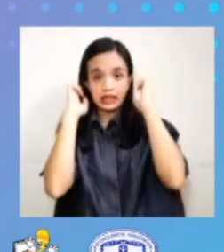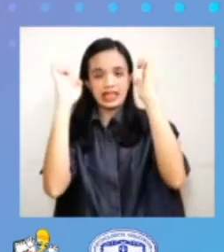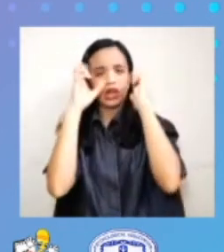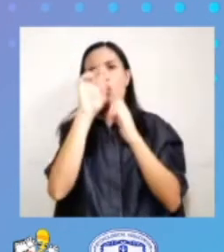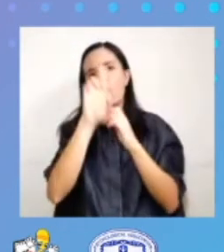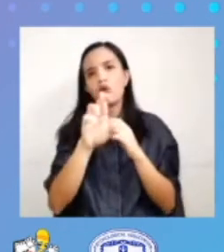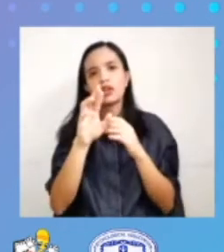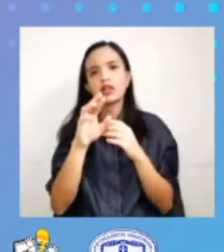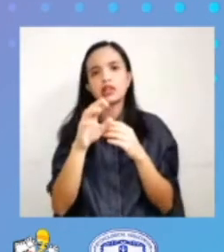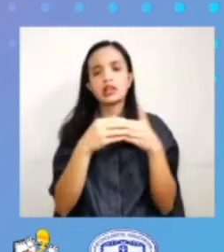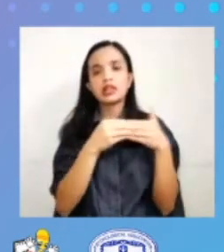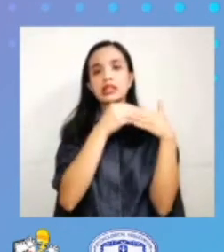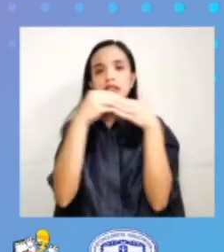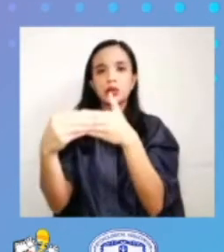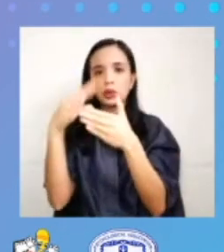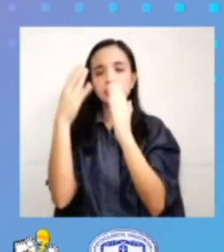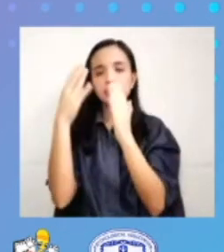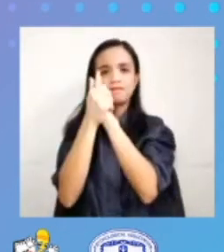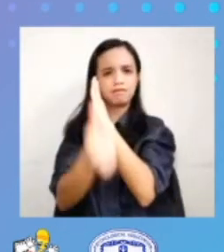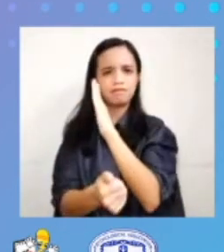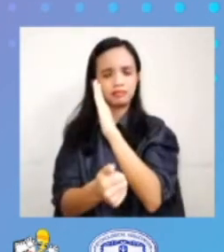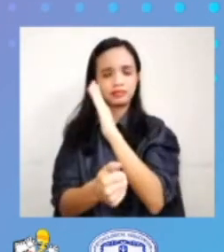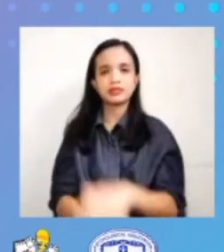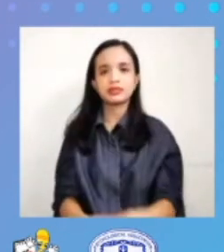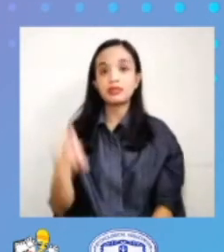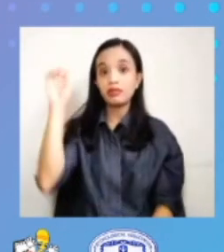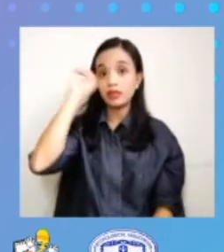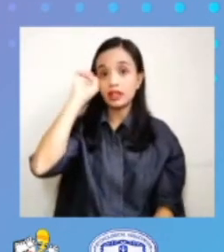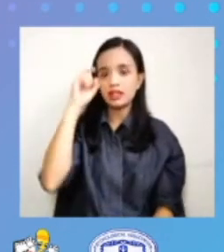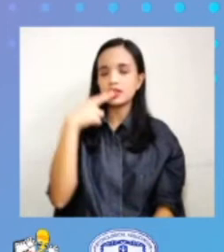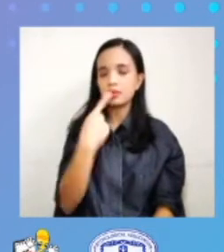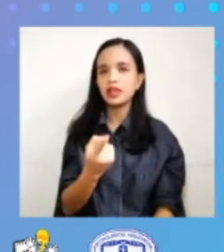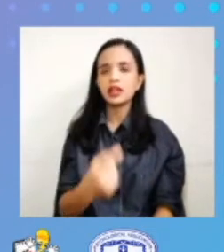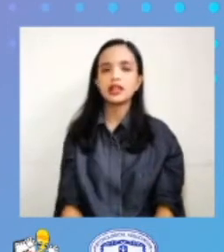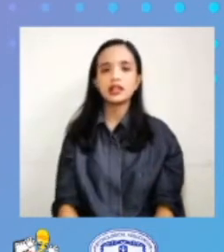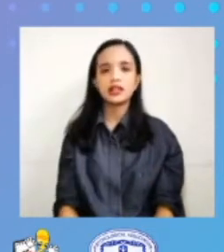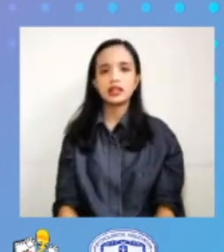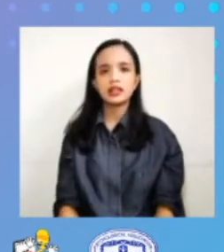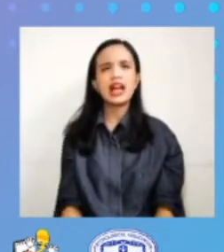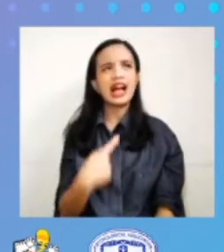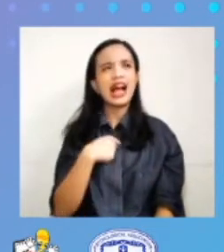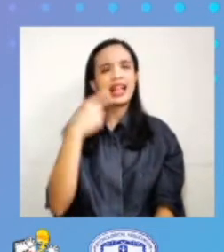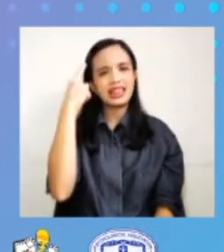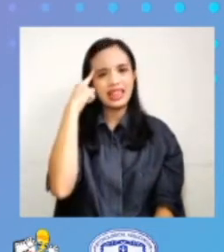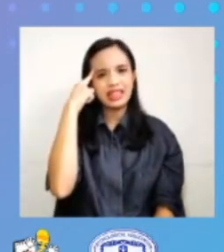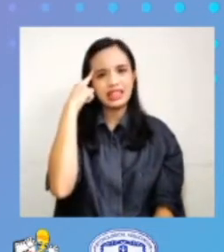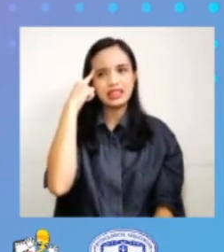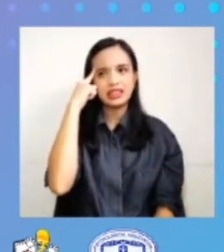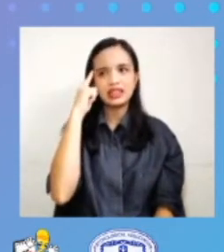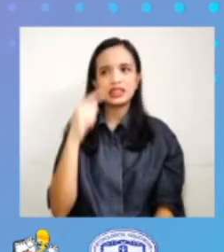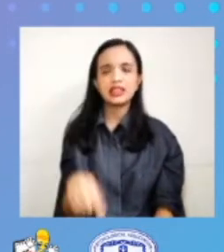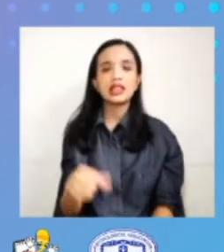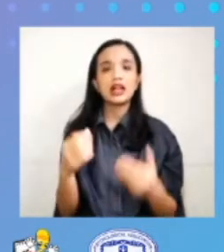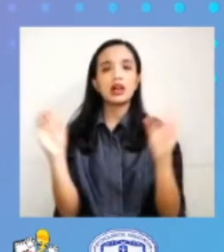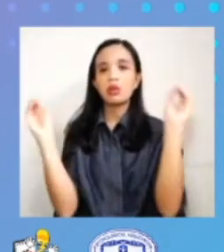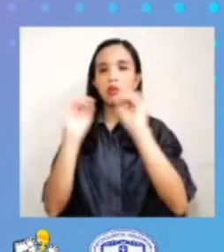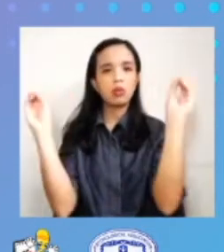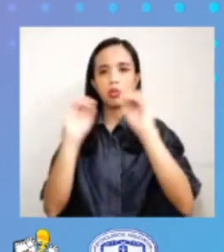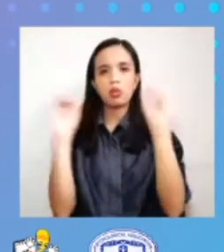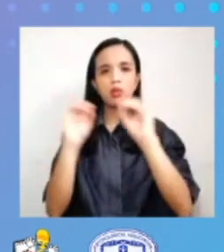Opo, napakaganda nun, no? Kasi minsan talaga yung iba, just for the sake of, for posting, kaya gano'n. So sana po,